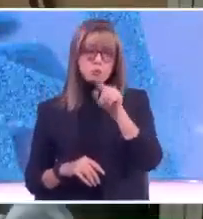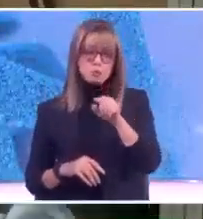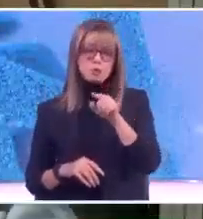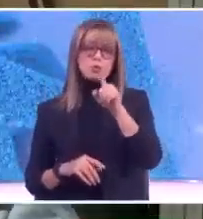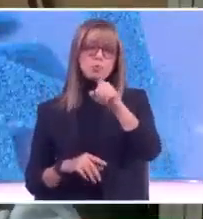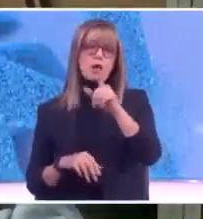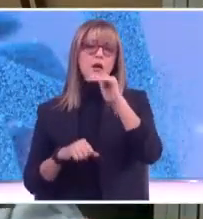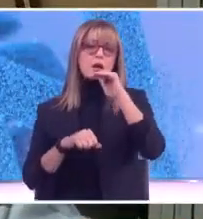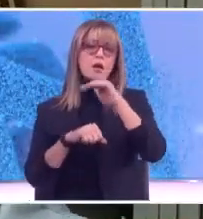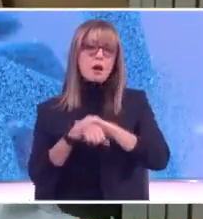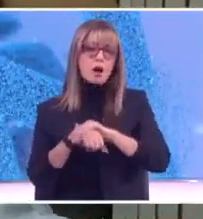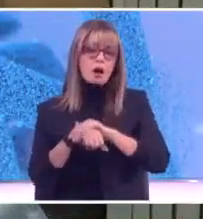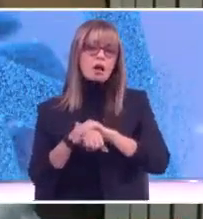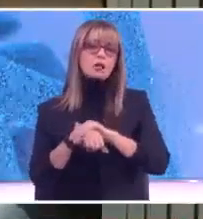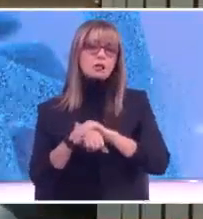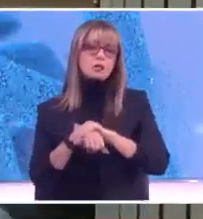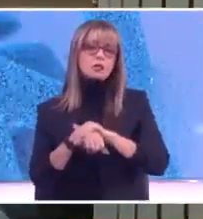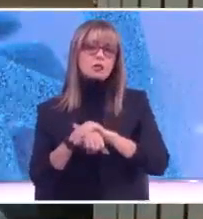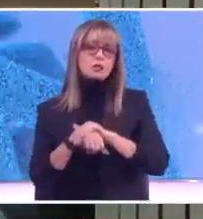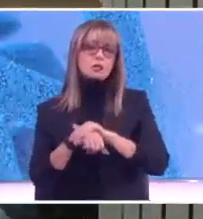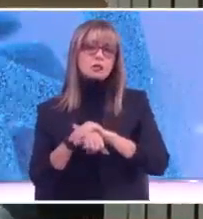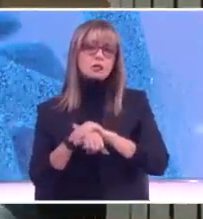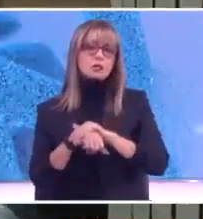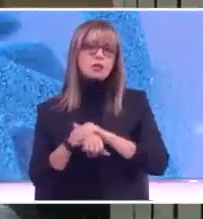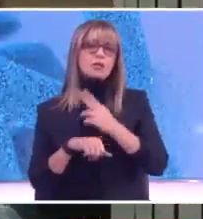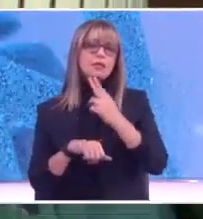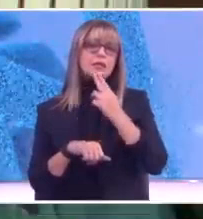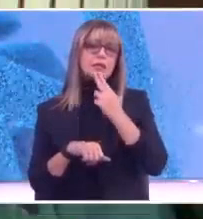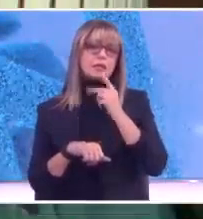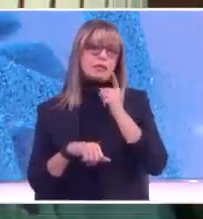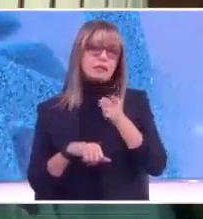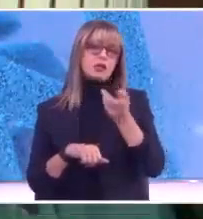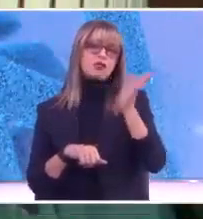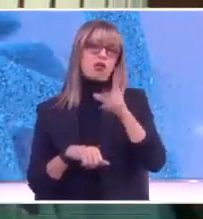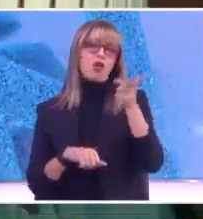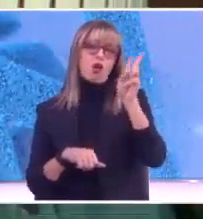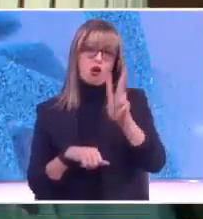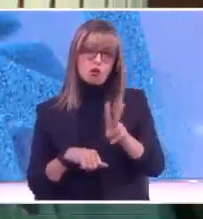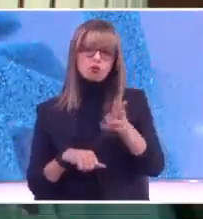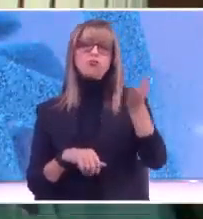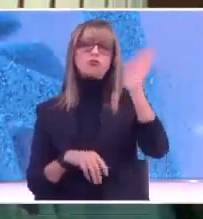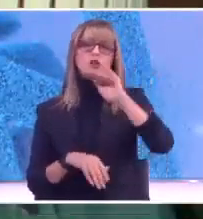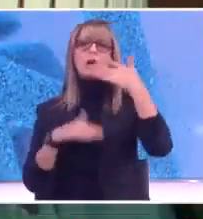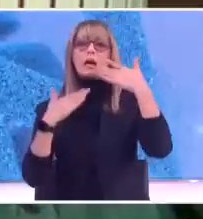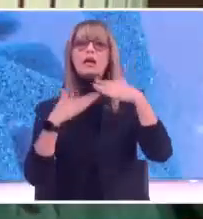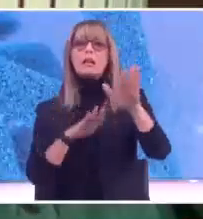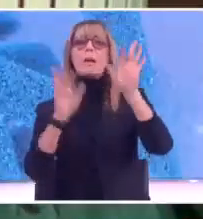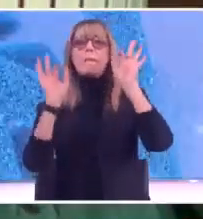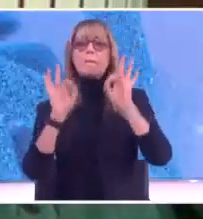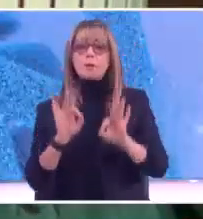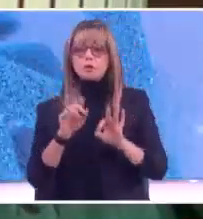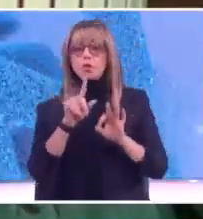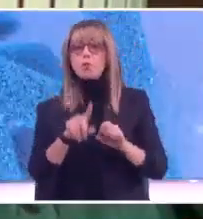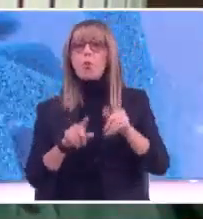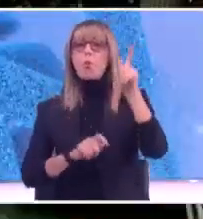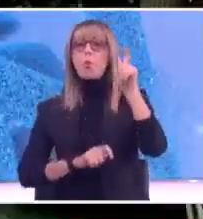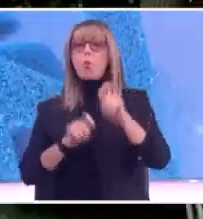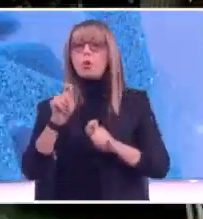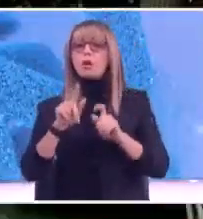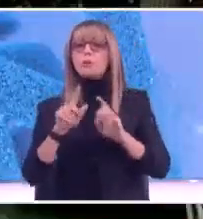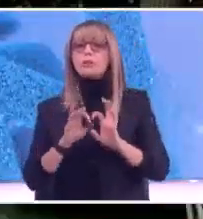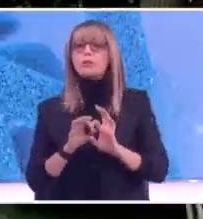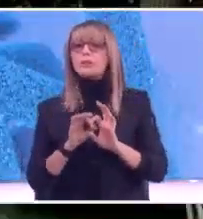tarafından gözaltına alınması ile birlikte hayatını kaybetmesi, ardından başlayan gösteriler hem bu uygulamanın